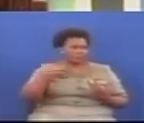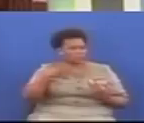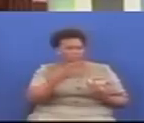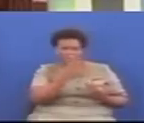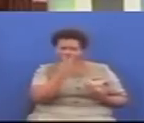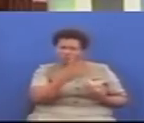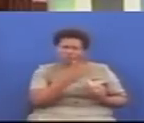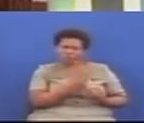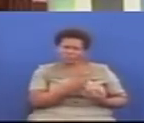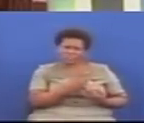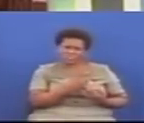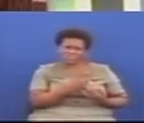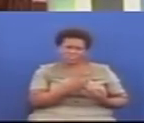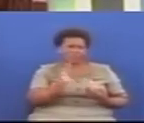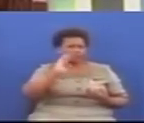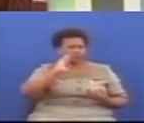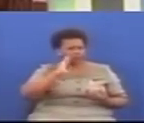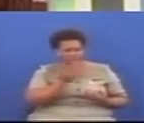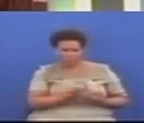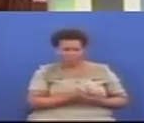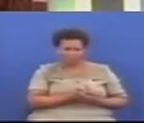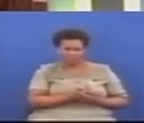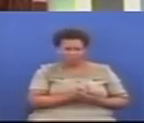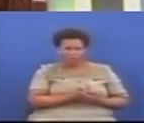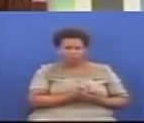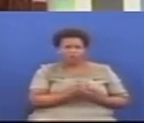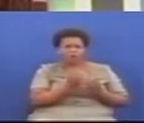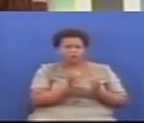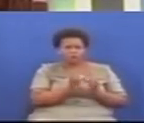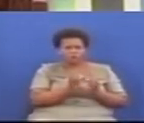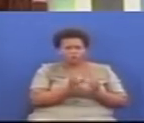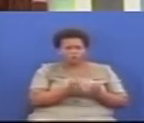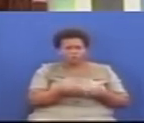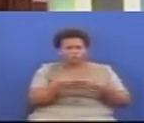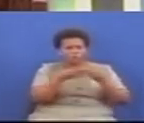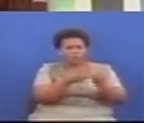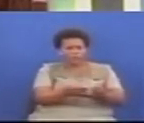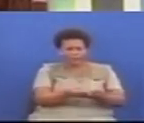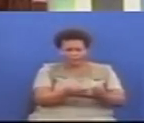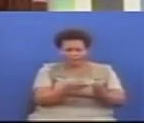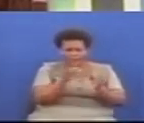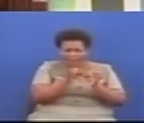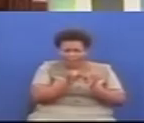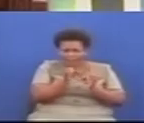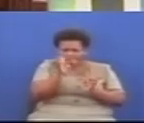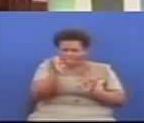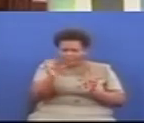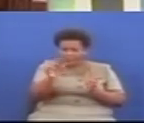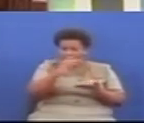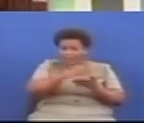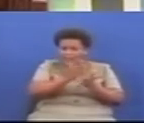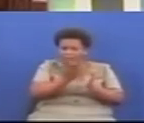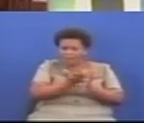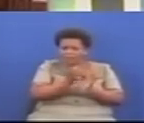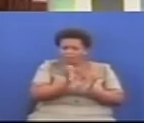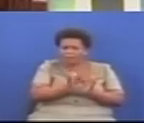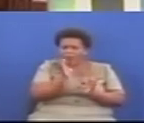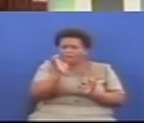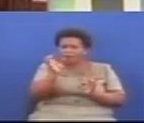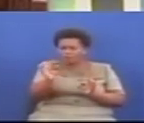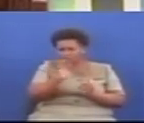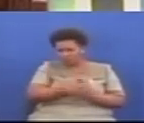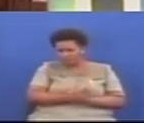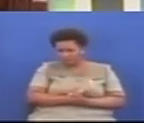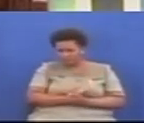bodaboda kuweka polisi maalum, trafiki maalum kabisa katika kila kituo ambaye kazi